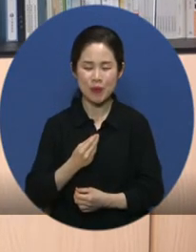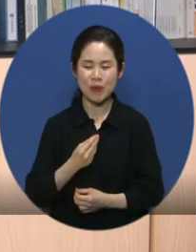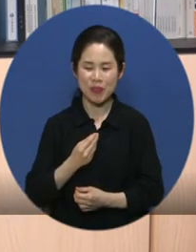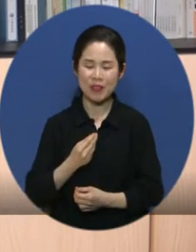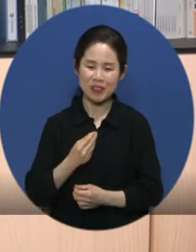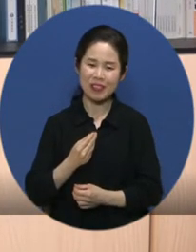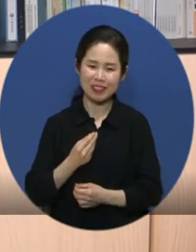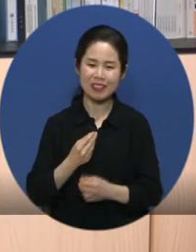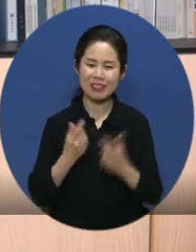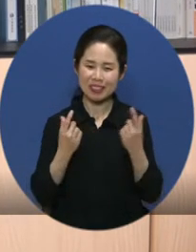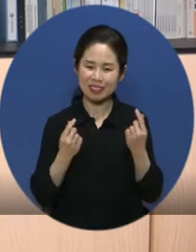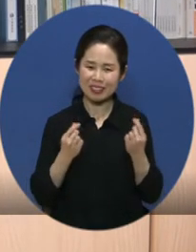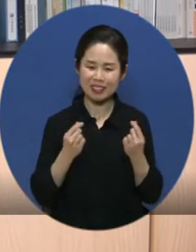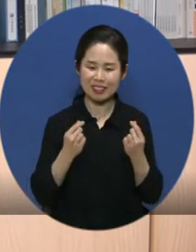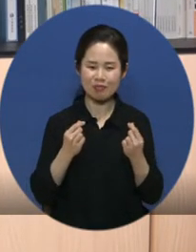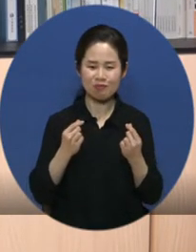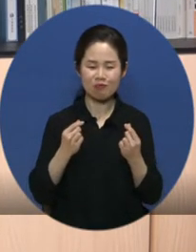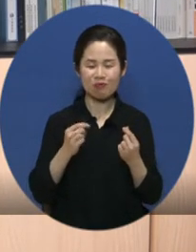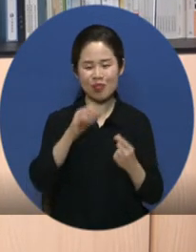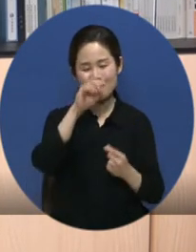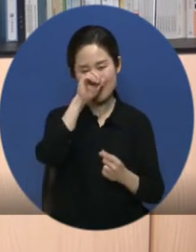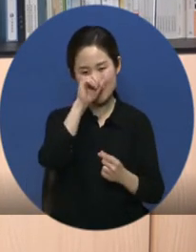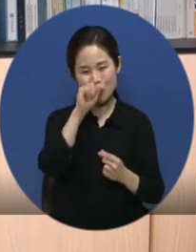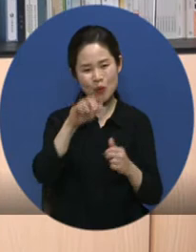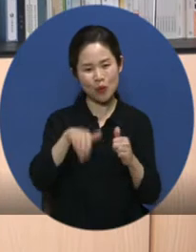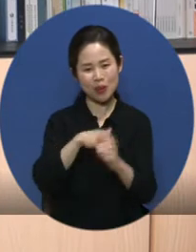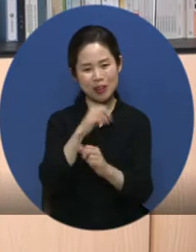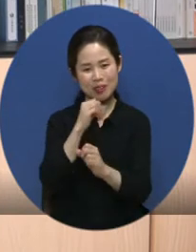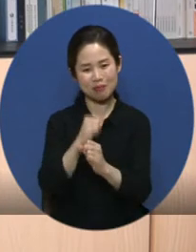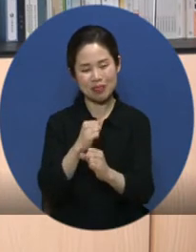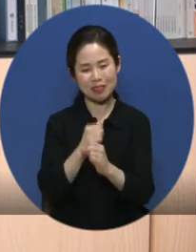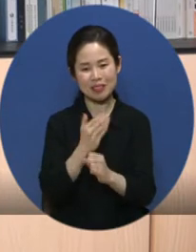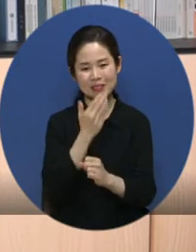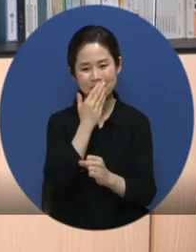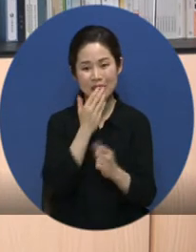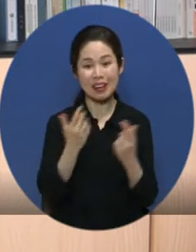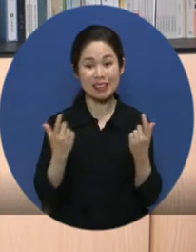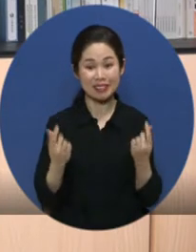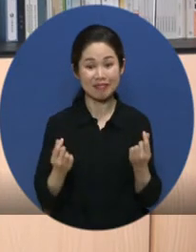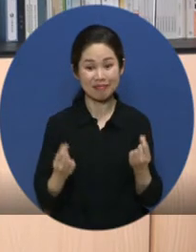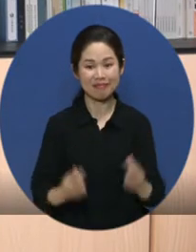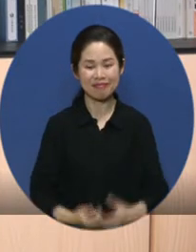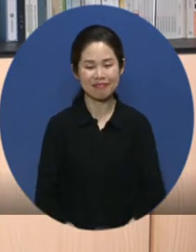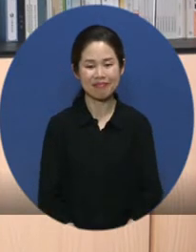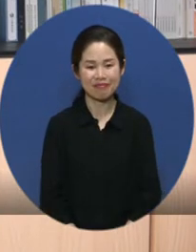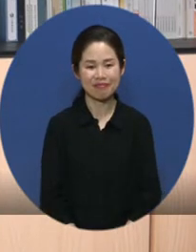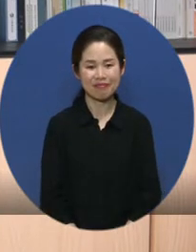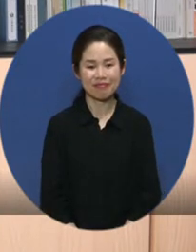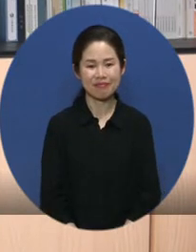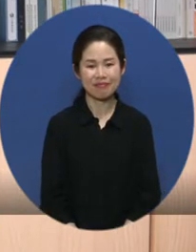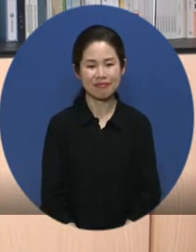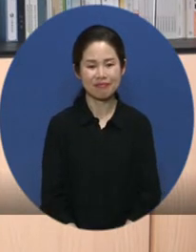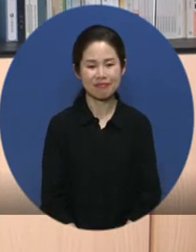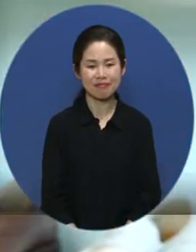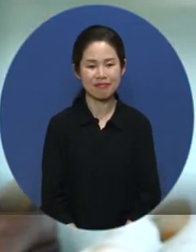타가는 좋은 계기가 되지 않을까 그런 부탁을 좀 드려보고 싶습니다.